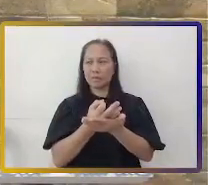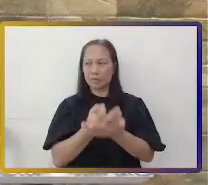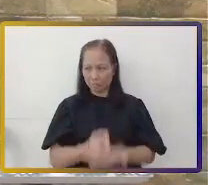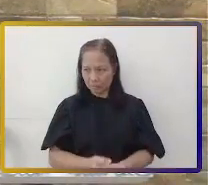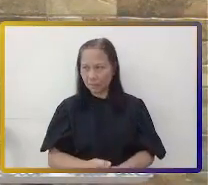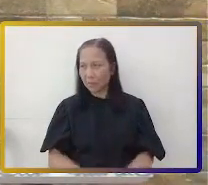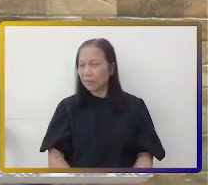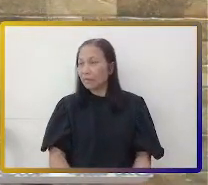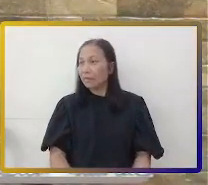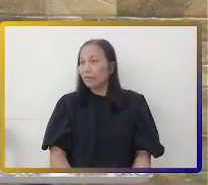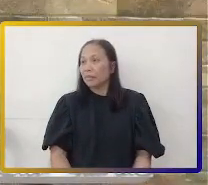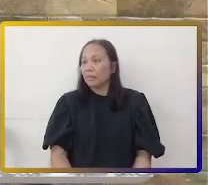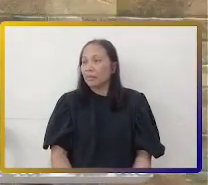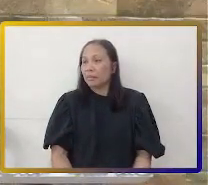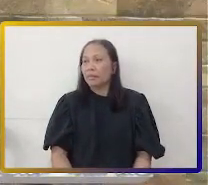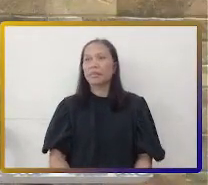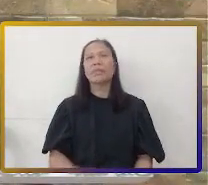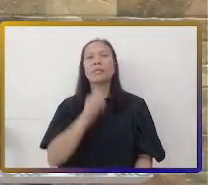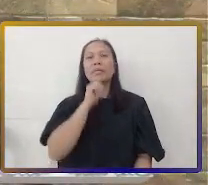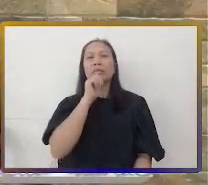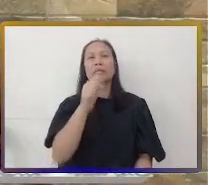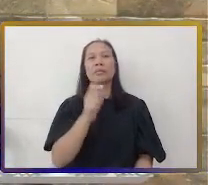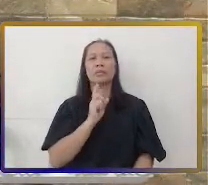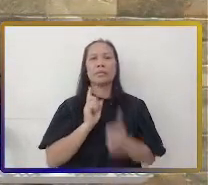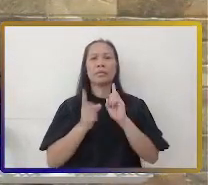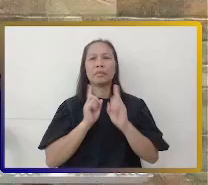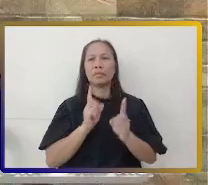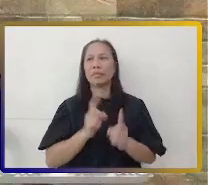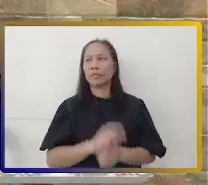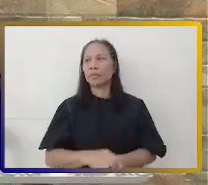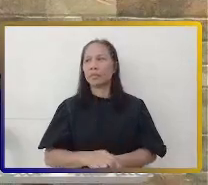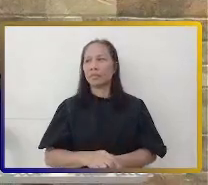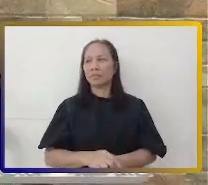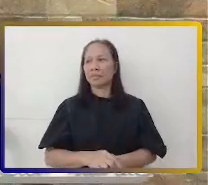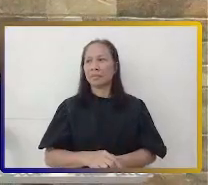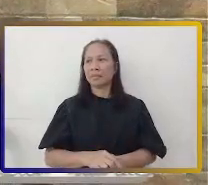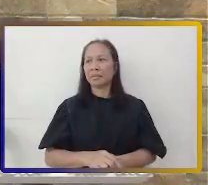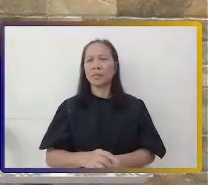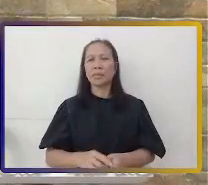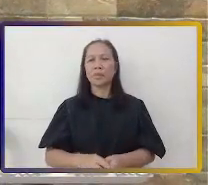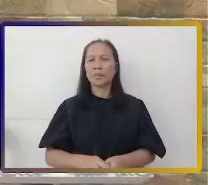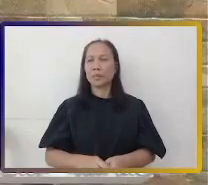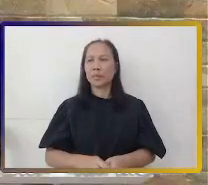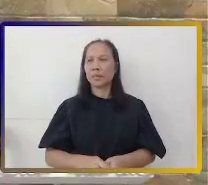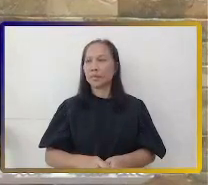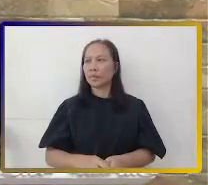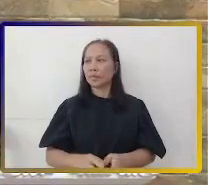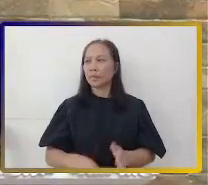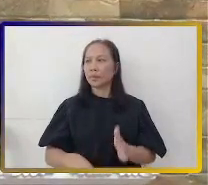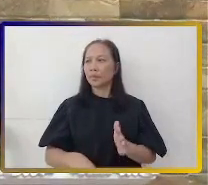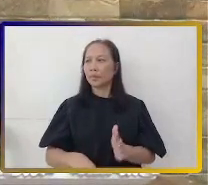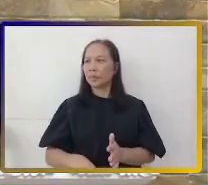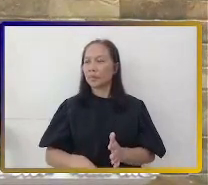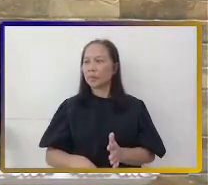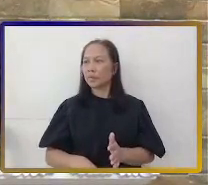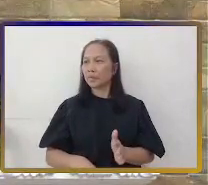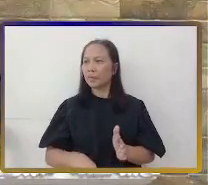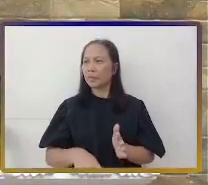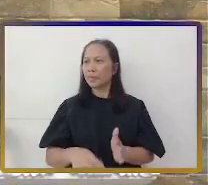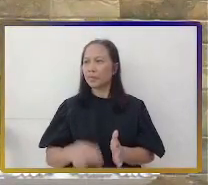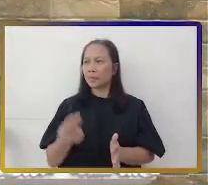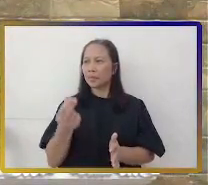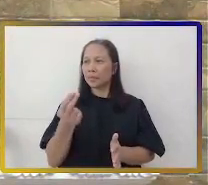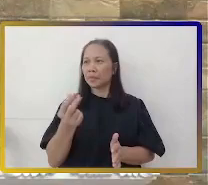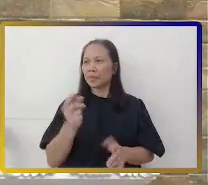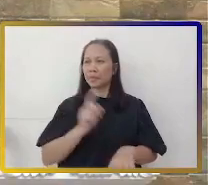pera you see hindi na pinag-uusapan bihira yung mag bihira na ngayon mag-away yung mag-asawa dahil sa Ah yung